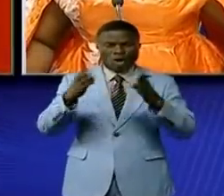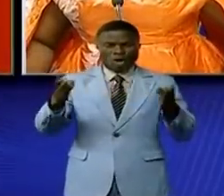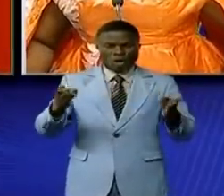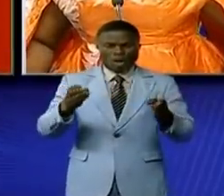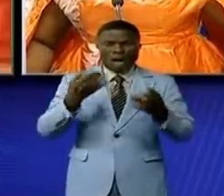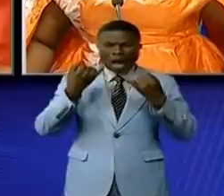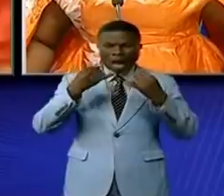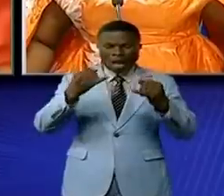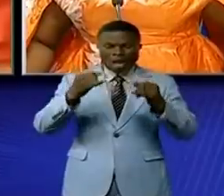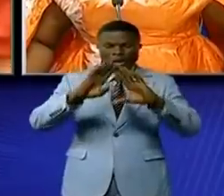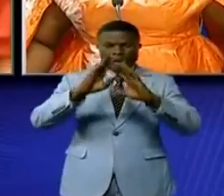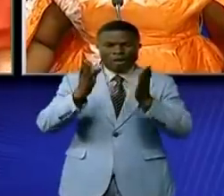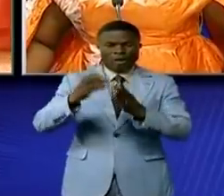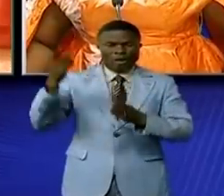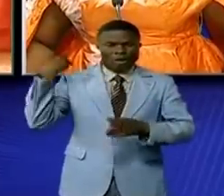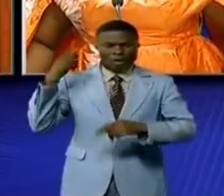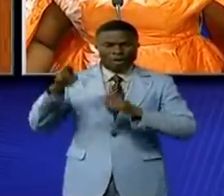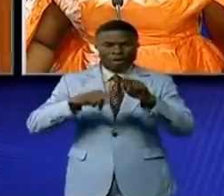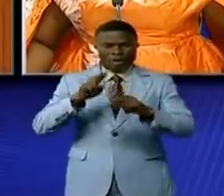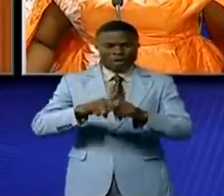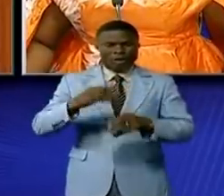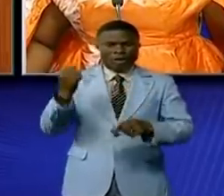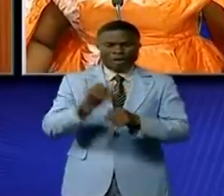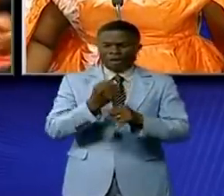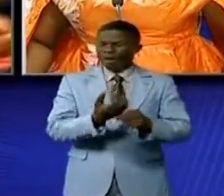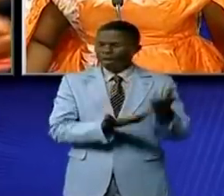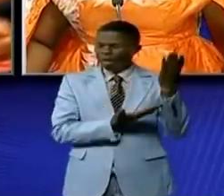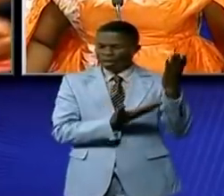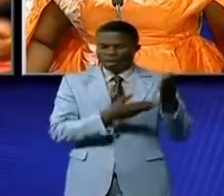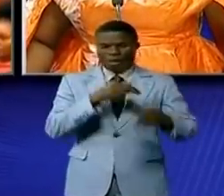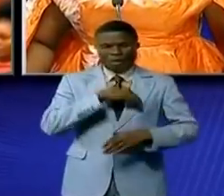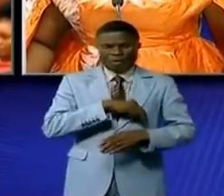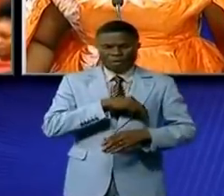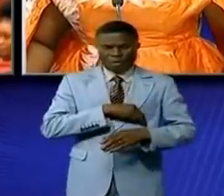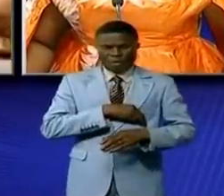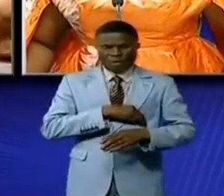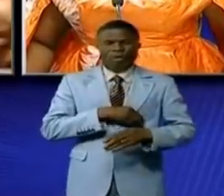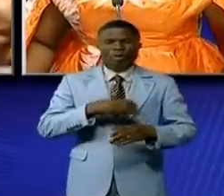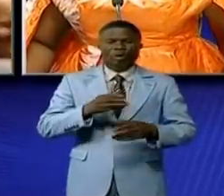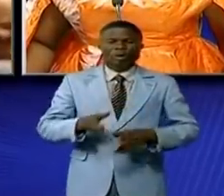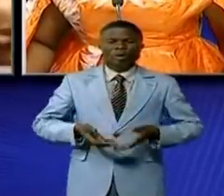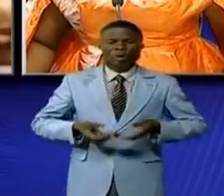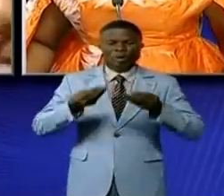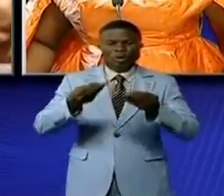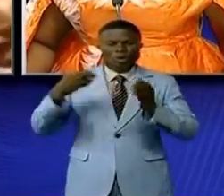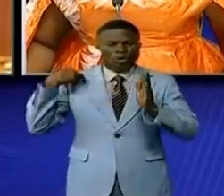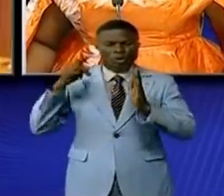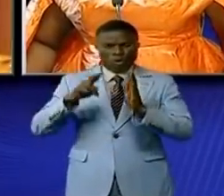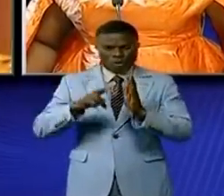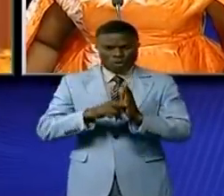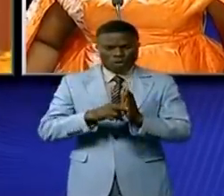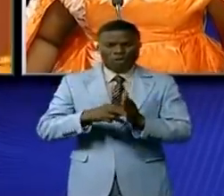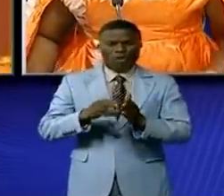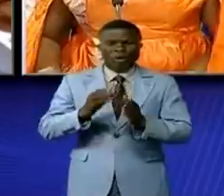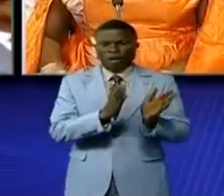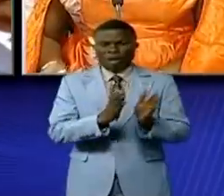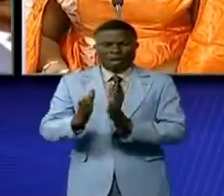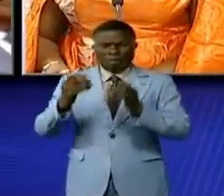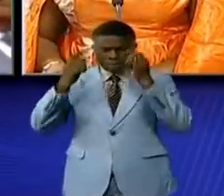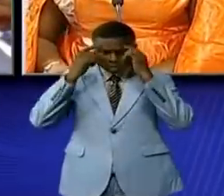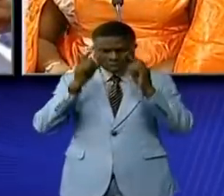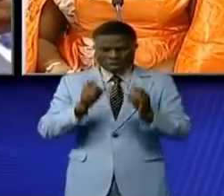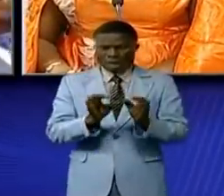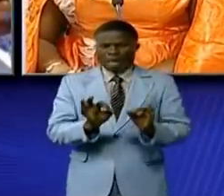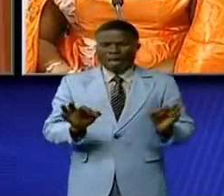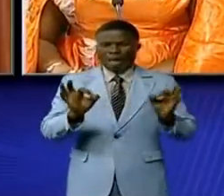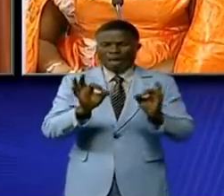rappelé aux députés nationaux leur mission essentielle, celle de légiférer, contrôler le gouvernement et prendre des décisions à